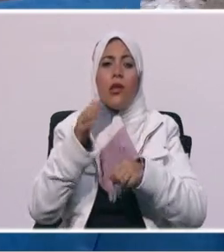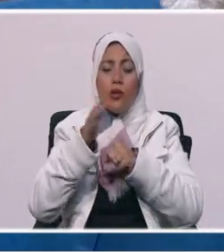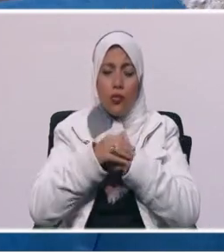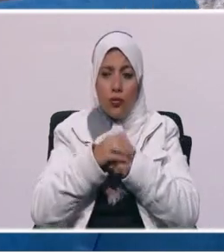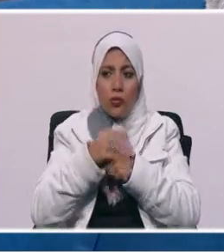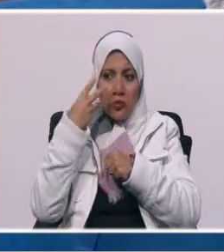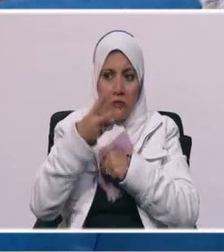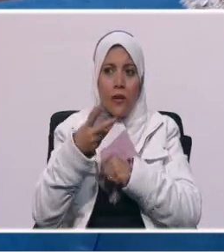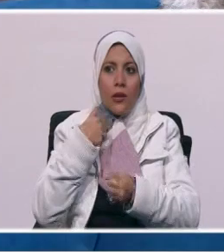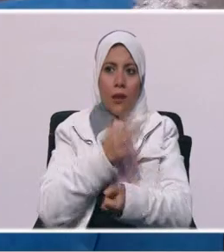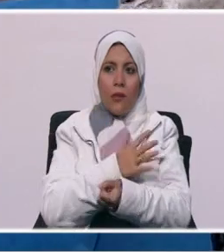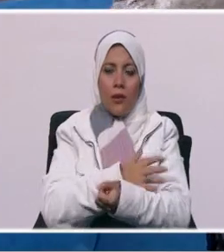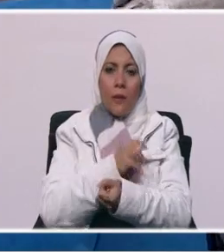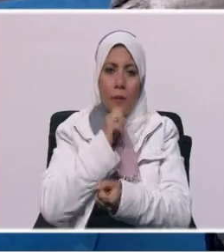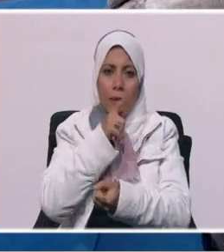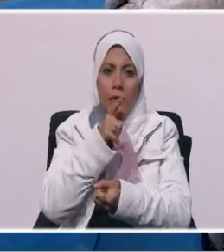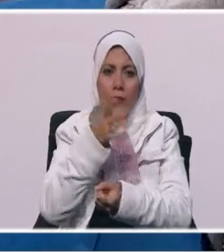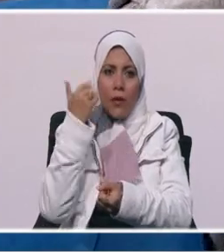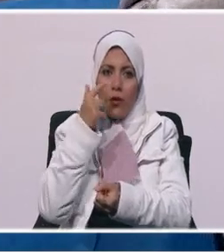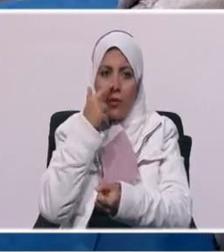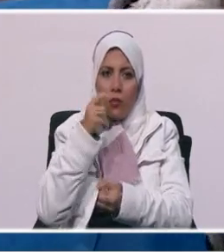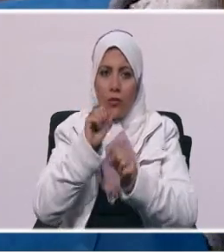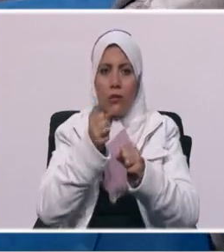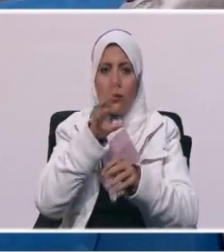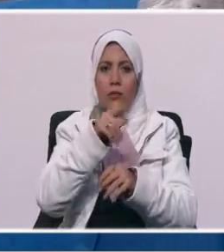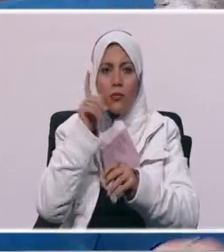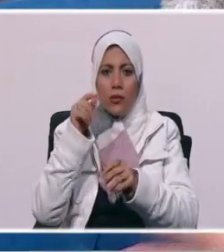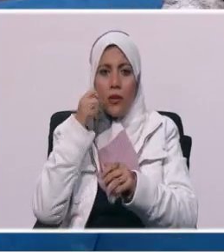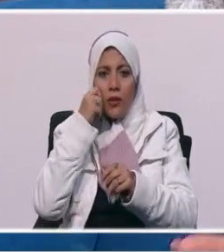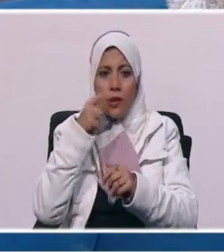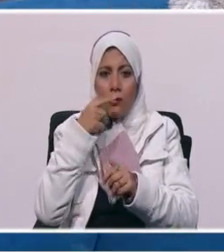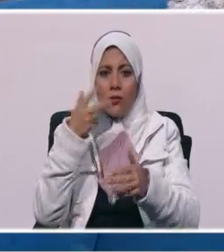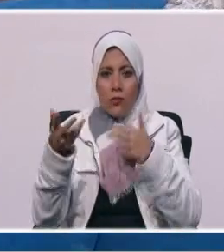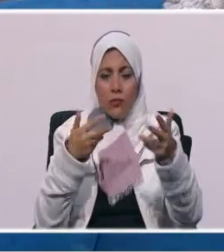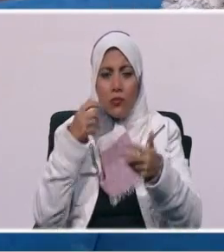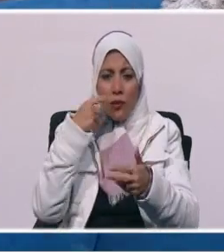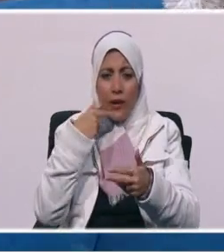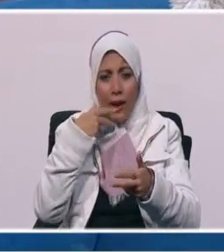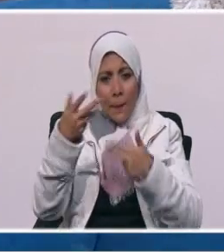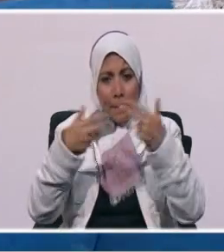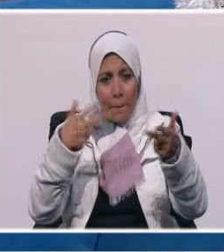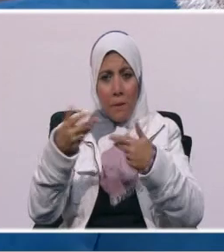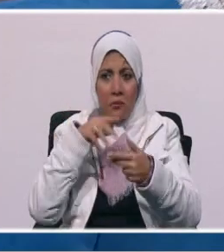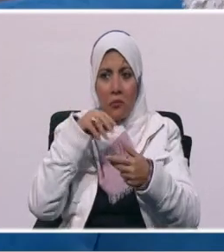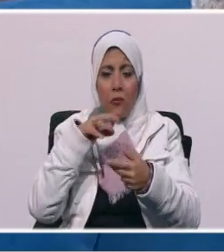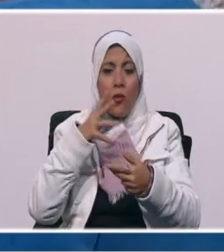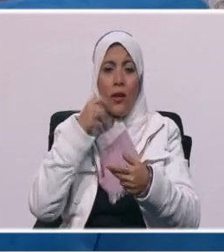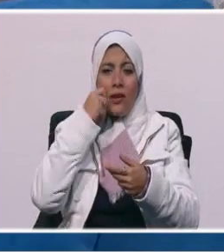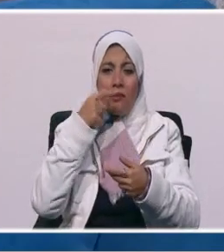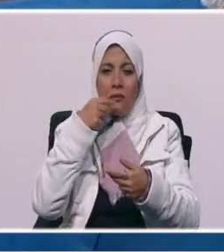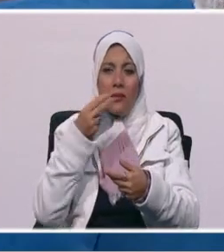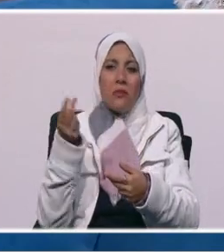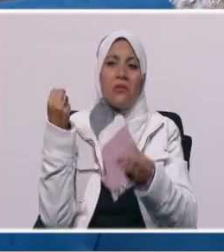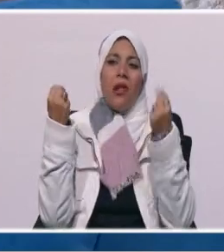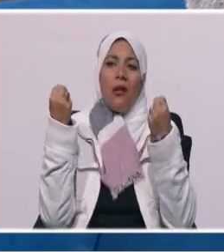يعني يقول لك اه اشمعنى حوريه وقعت حصان وانتي برضه، ما هو ممكن في كلام غلط الناس هتاخدها تريقه، واحنا